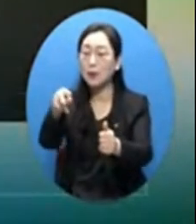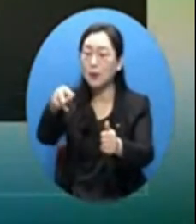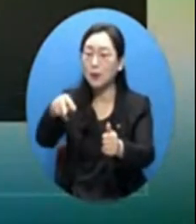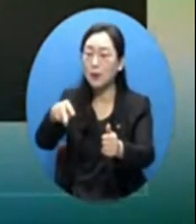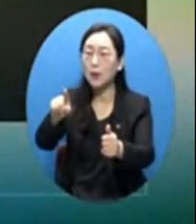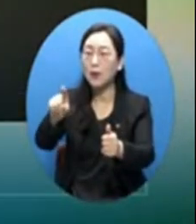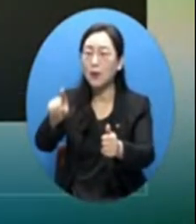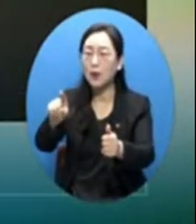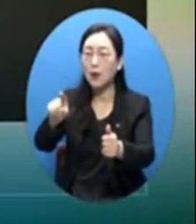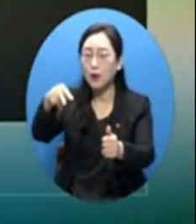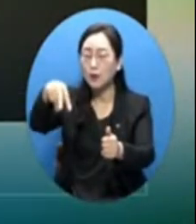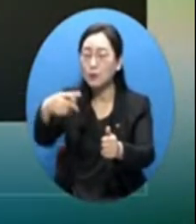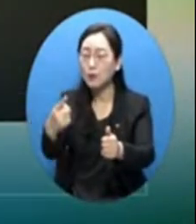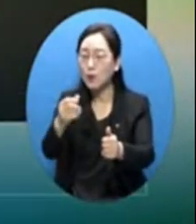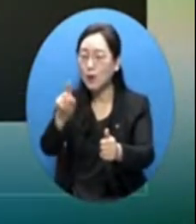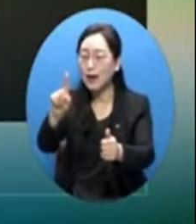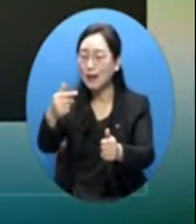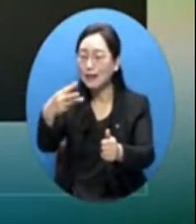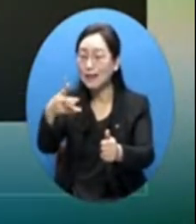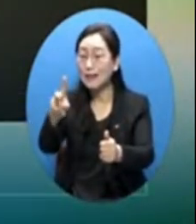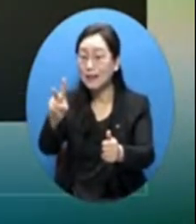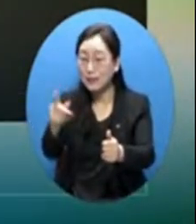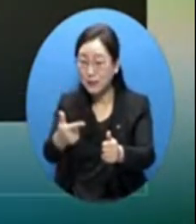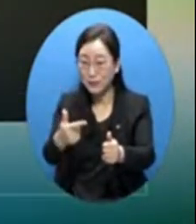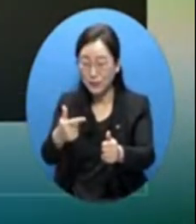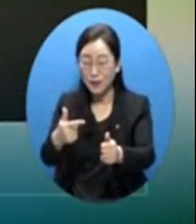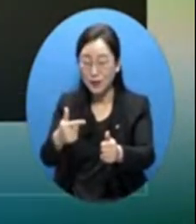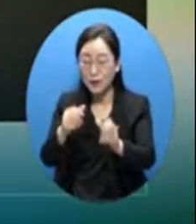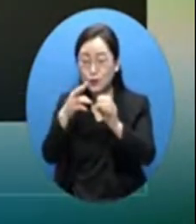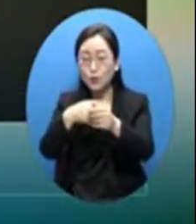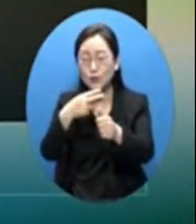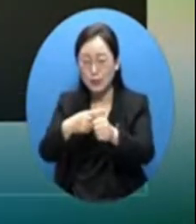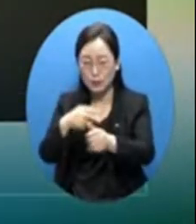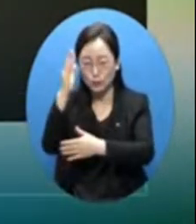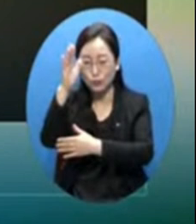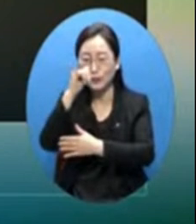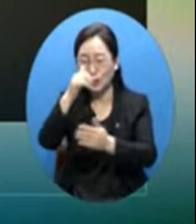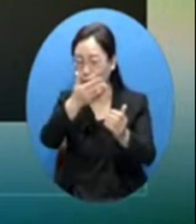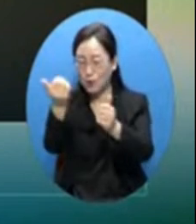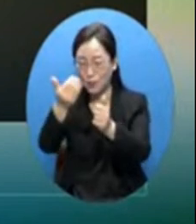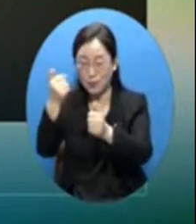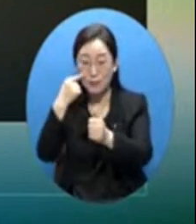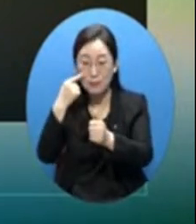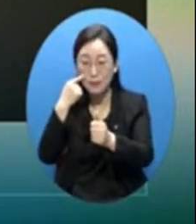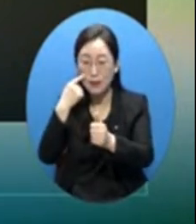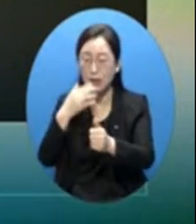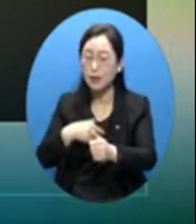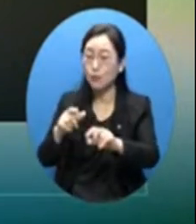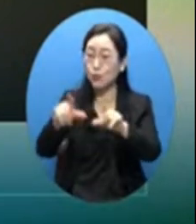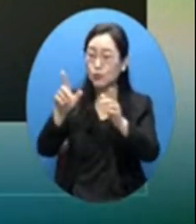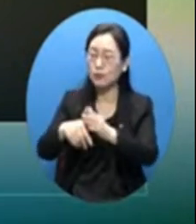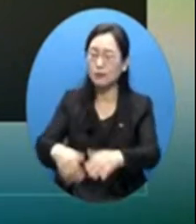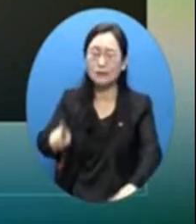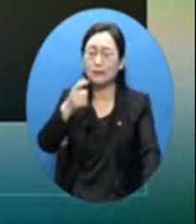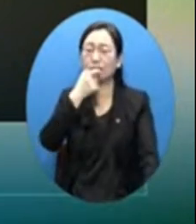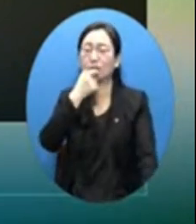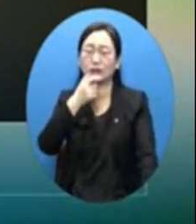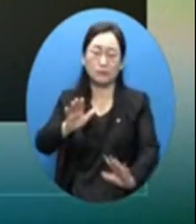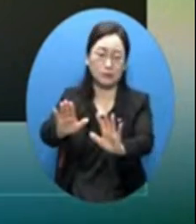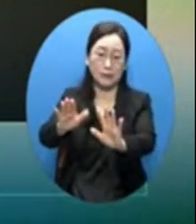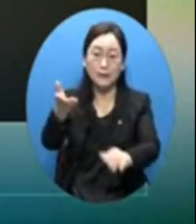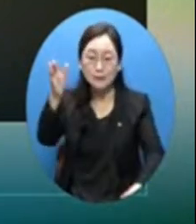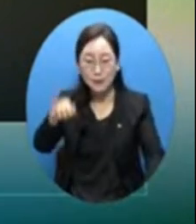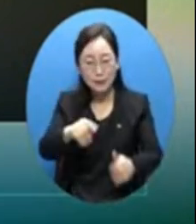한국 이름으로 소알렌 성교사님이 부흥이 일어난다는데 같이 가자고 인도했습니다. 보통 때 같으면 내가 그런데 왜 가냐 그럴 텐데 그의